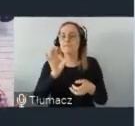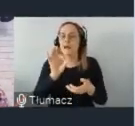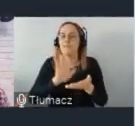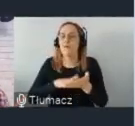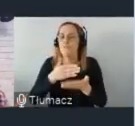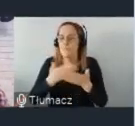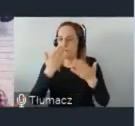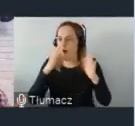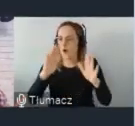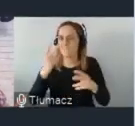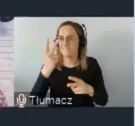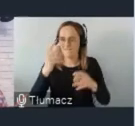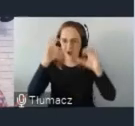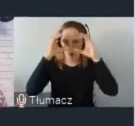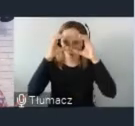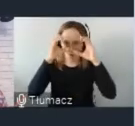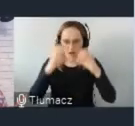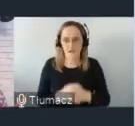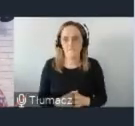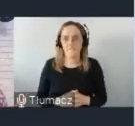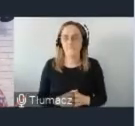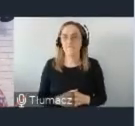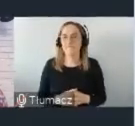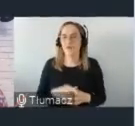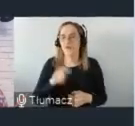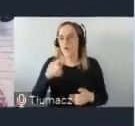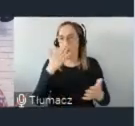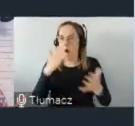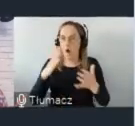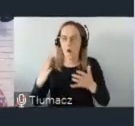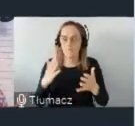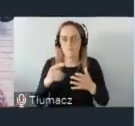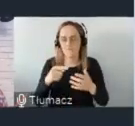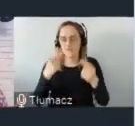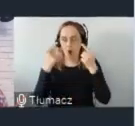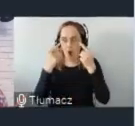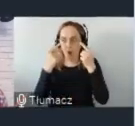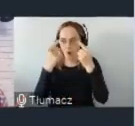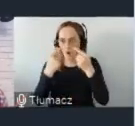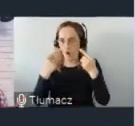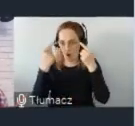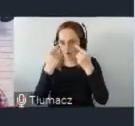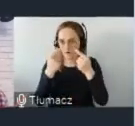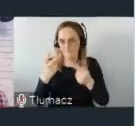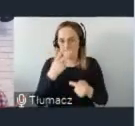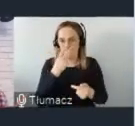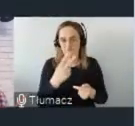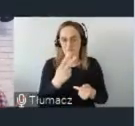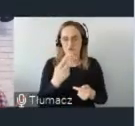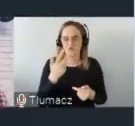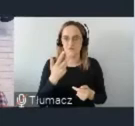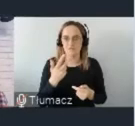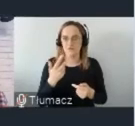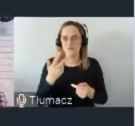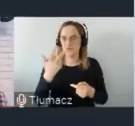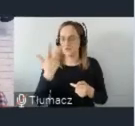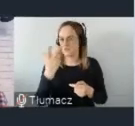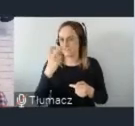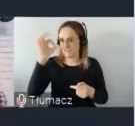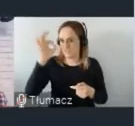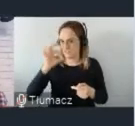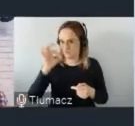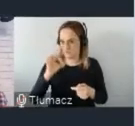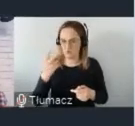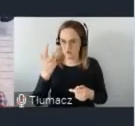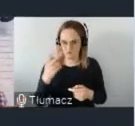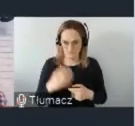bo to złudzenie optyczne prawego i lewego oka powoduje, że widzimy ten obraz 360 stopni.